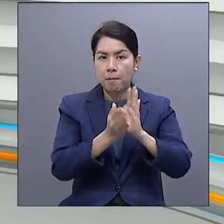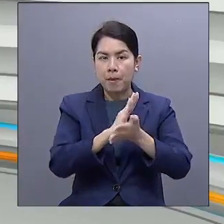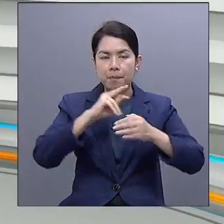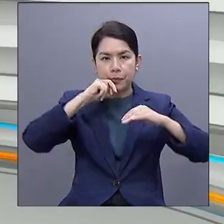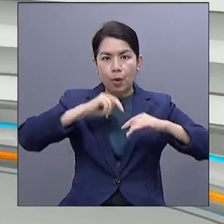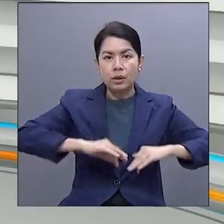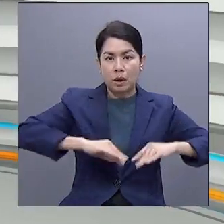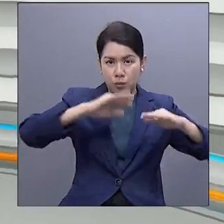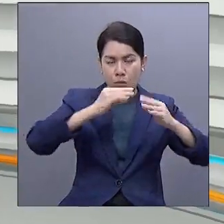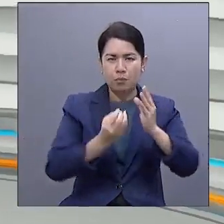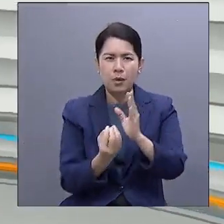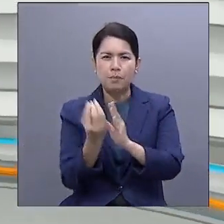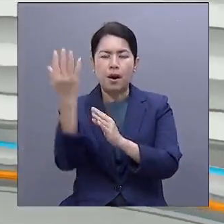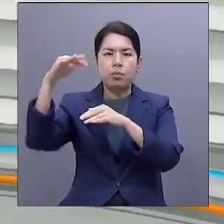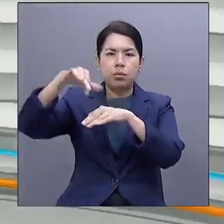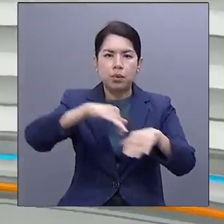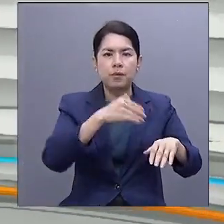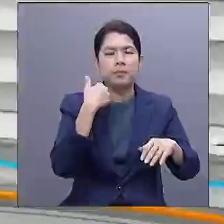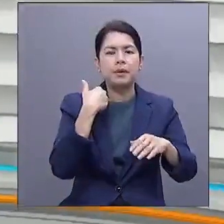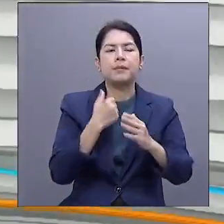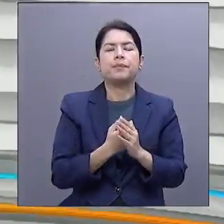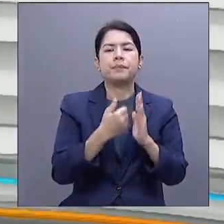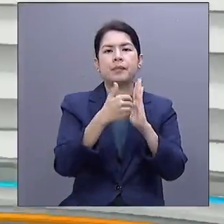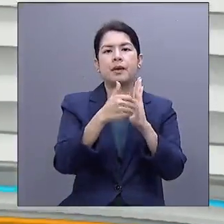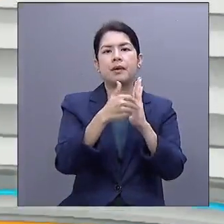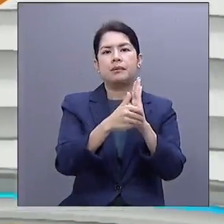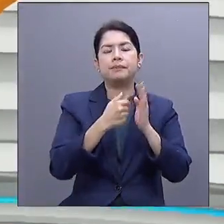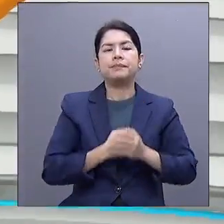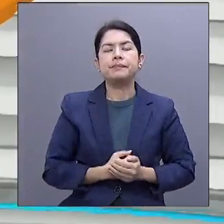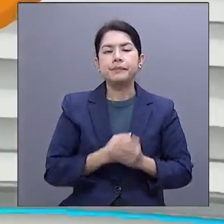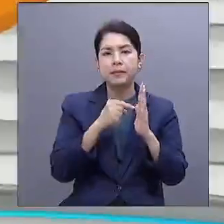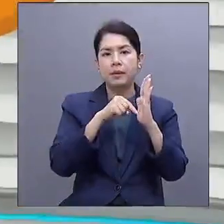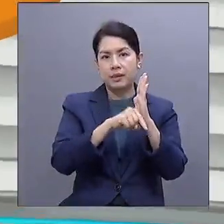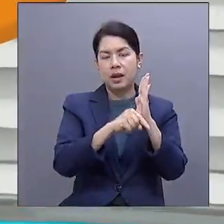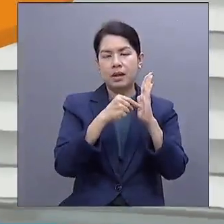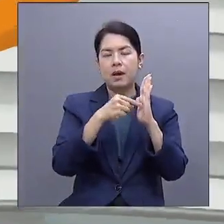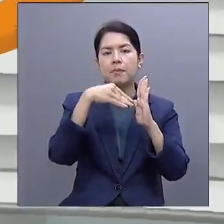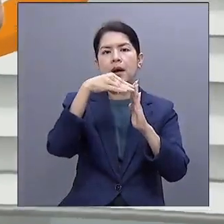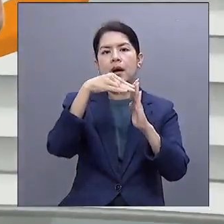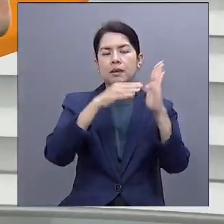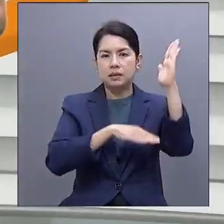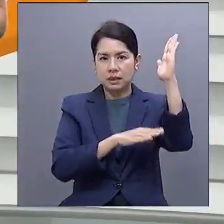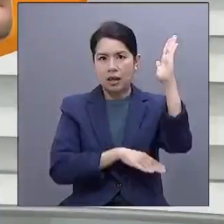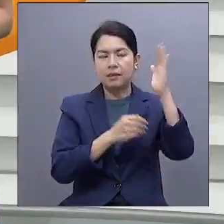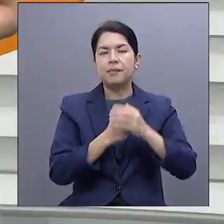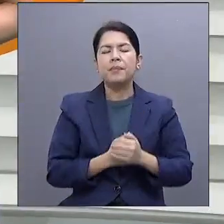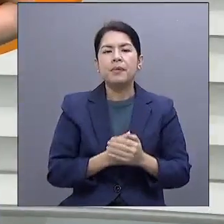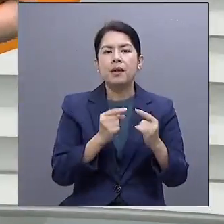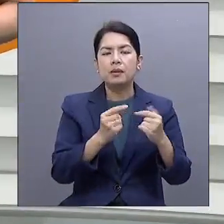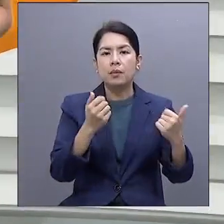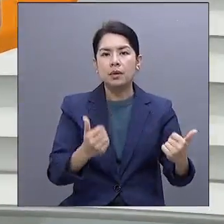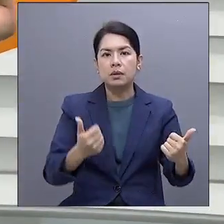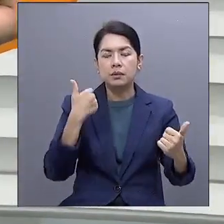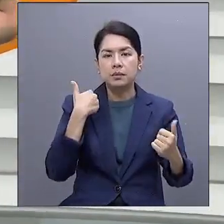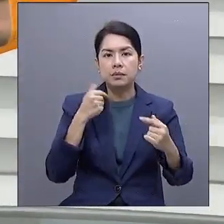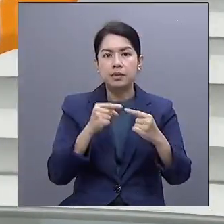ากกันได้ค่ะทั้งในบริเวณพื้นที่ภาคอีสานนะคะบริเวณภาคตะวันออกแล้วก็ภาคใต้ด้านฝั่งอันดามันนะคะเนื่องจากว่าวันนี้จะมี